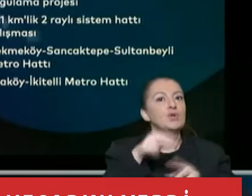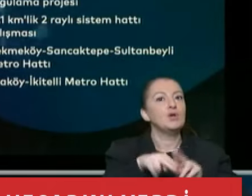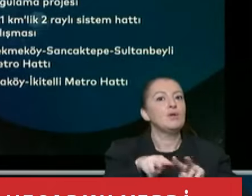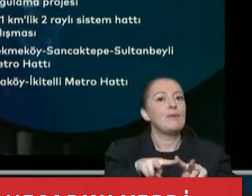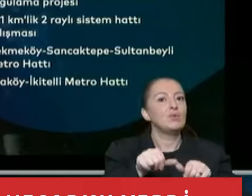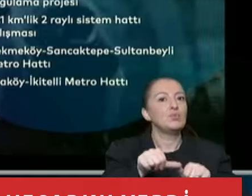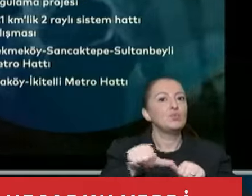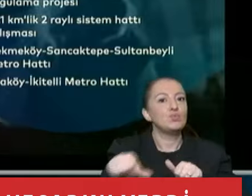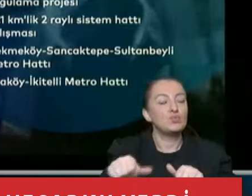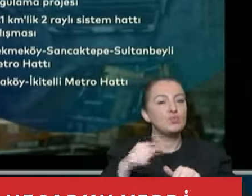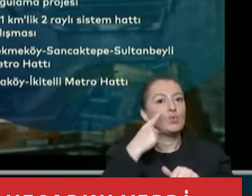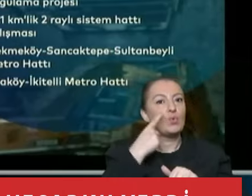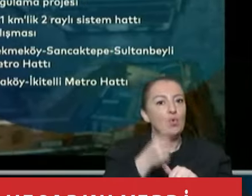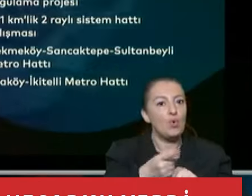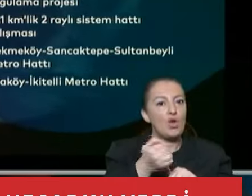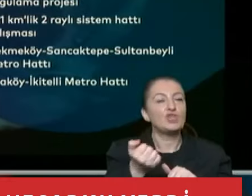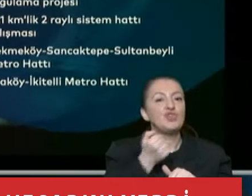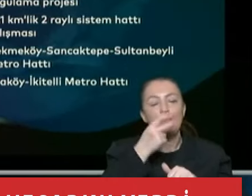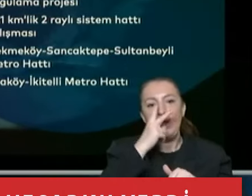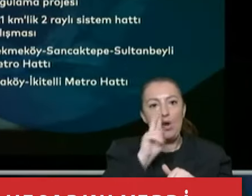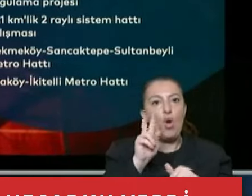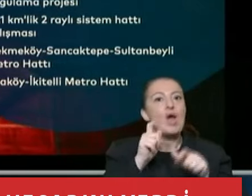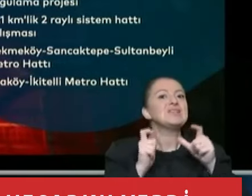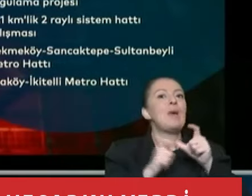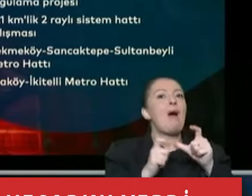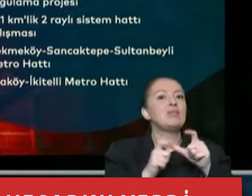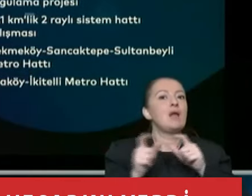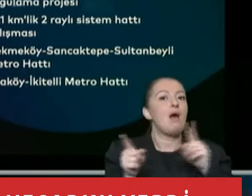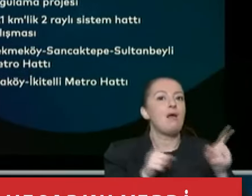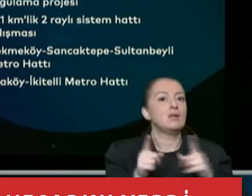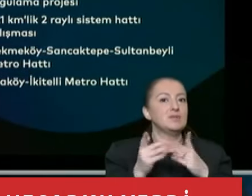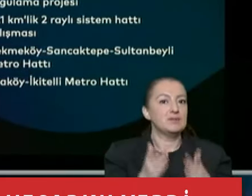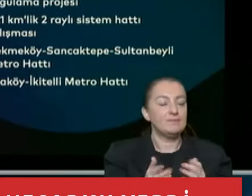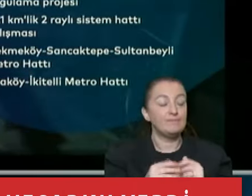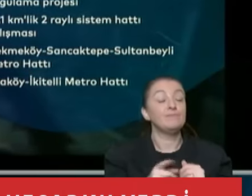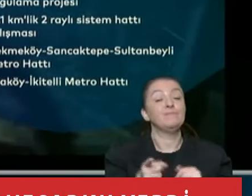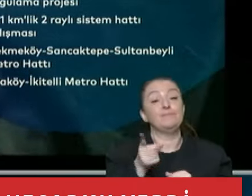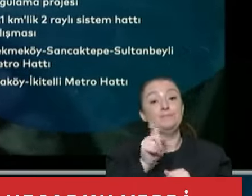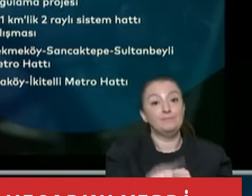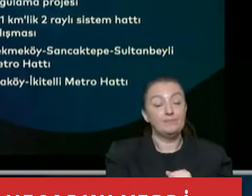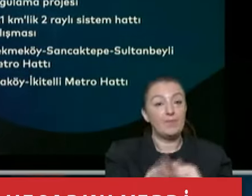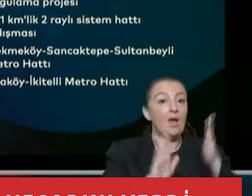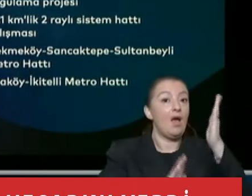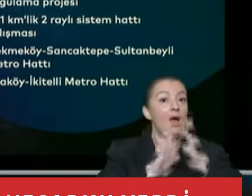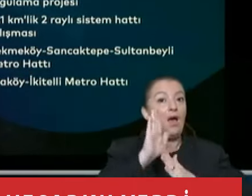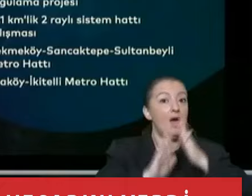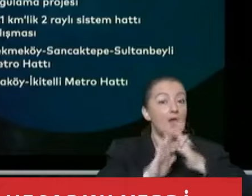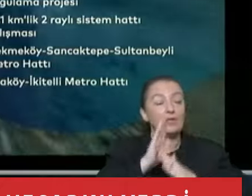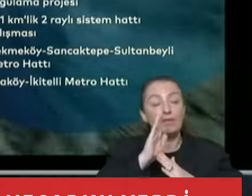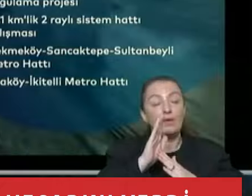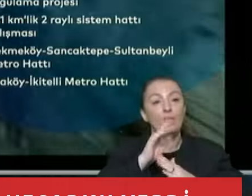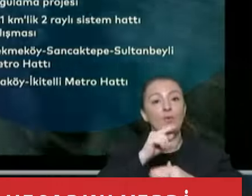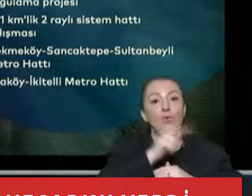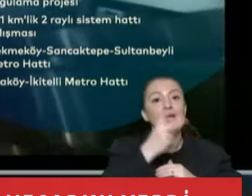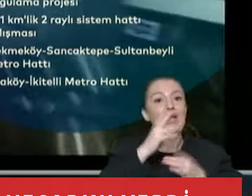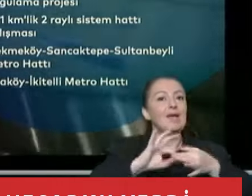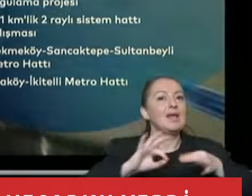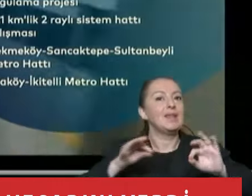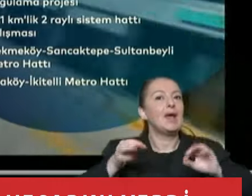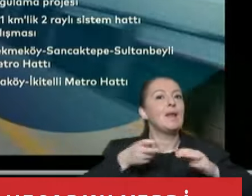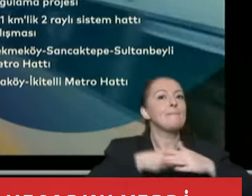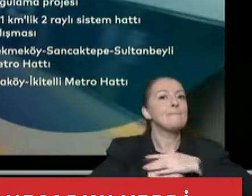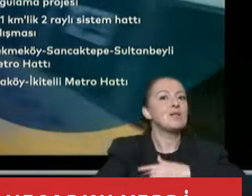uzunluğundaki Çekmeköy Samandıra arasını Ayrıca Ataköy 2 telli metro hattının